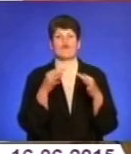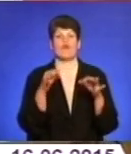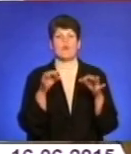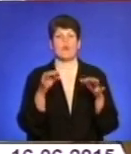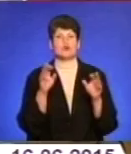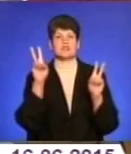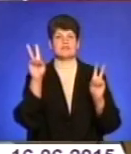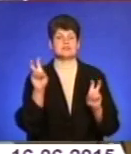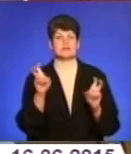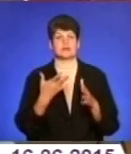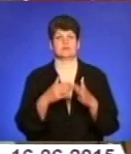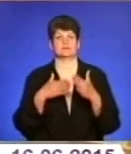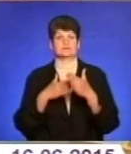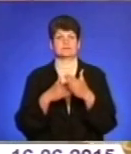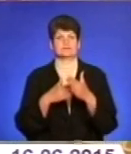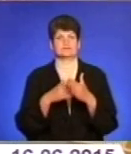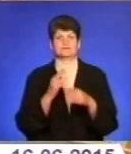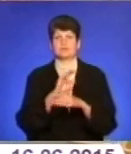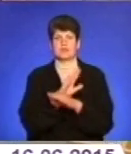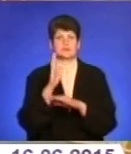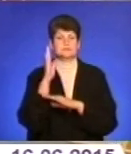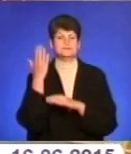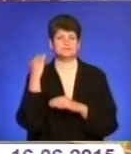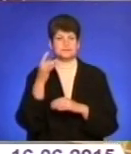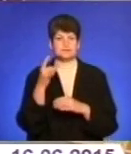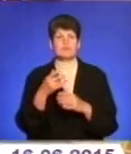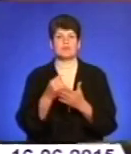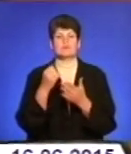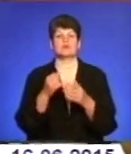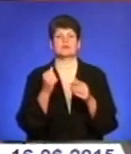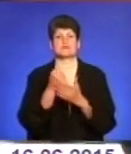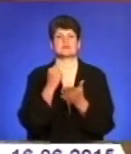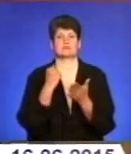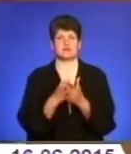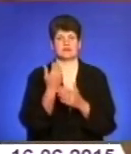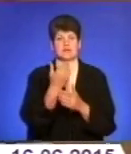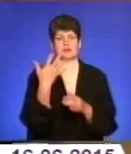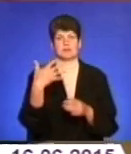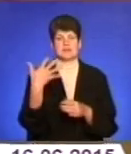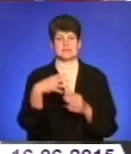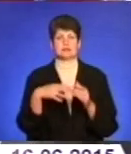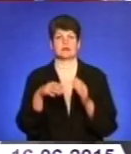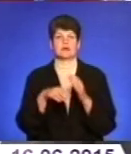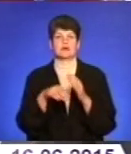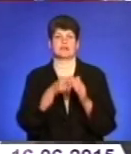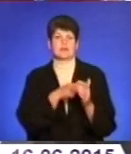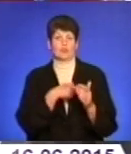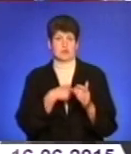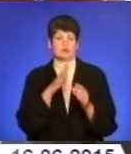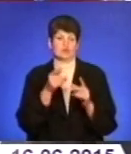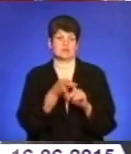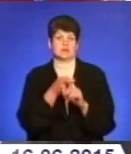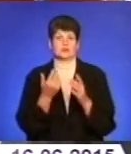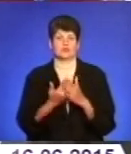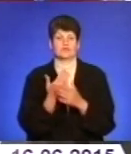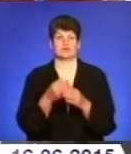блокували голосування минулого разу. Адже від схвалення їхніх 50 депутатів залежатиме майбутнє рішення. Ми маємо добровільне